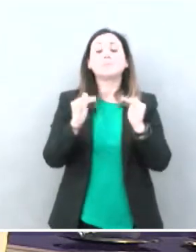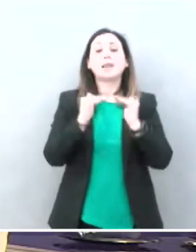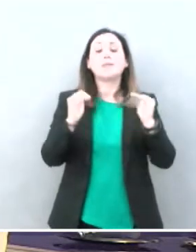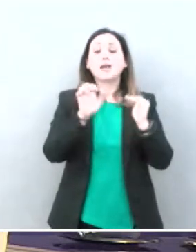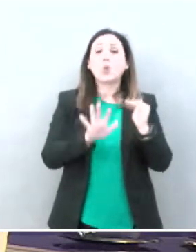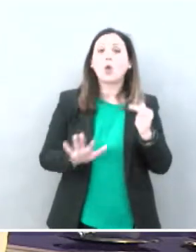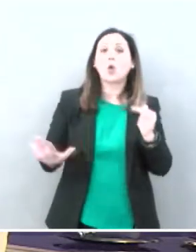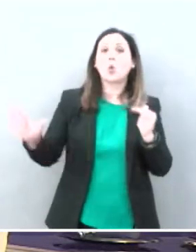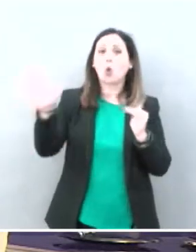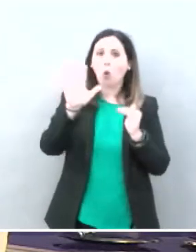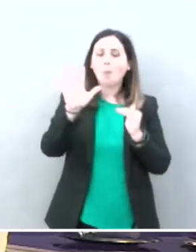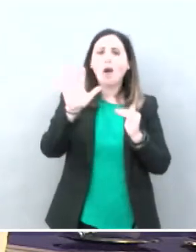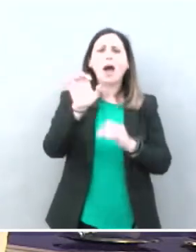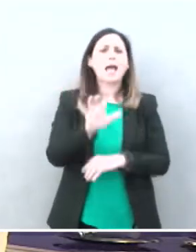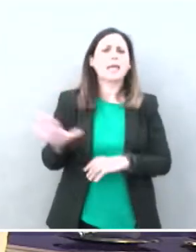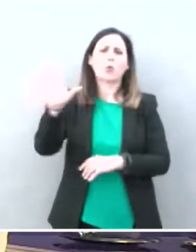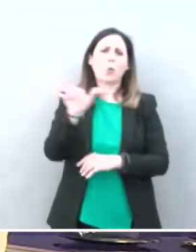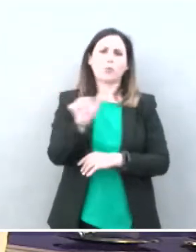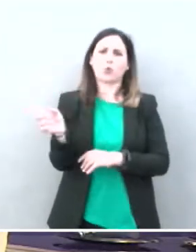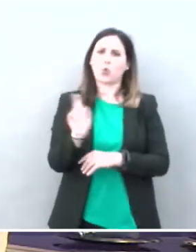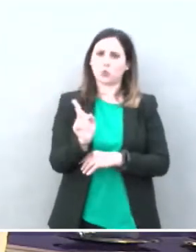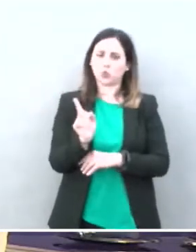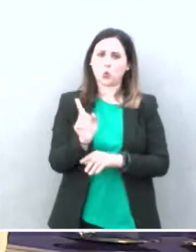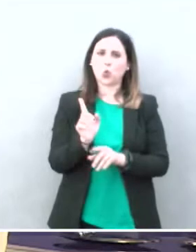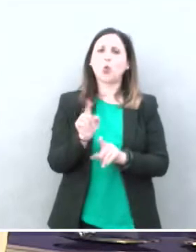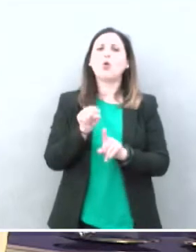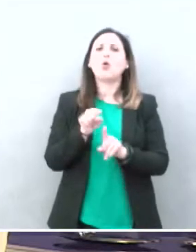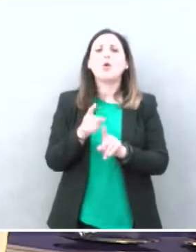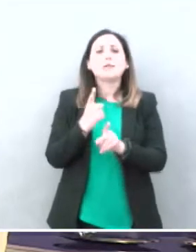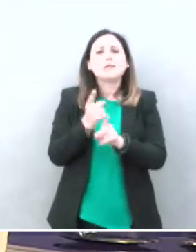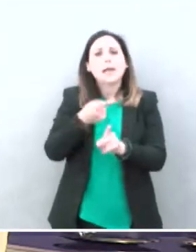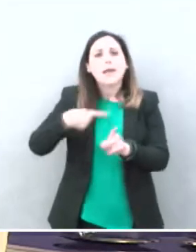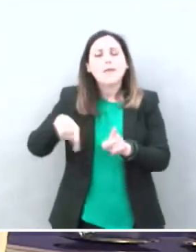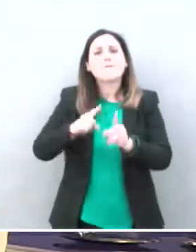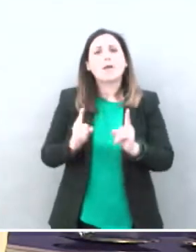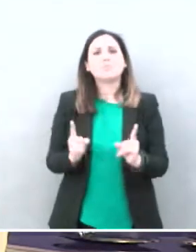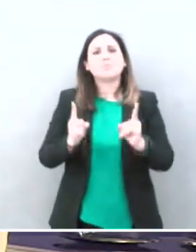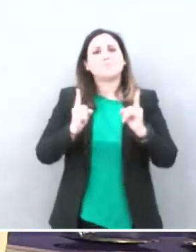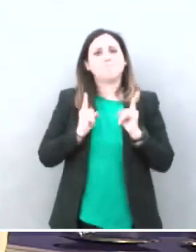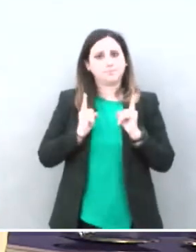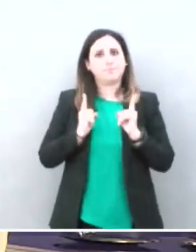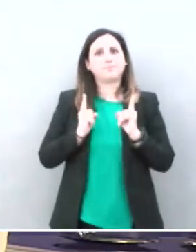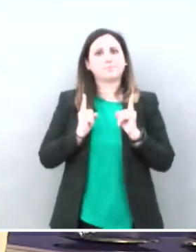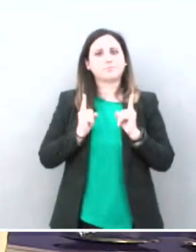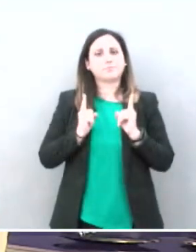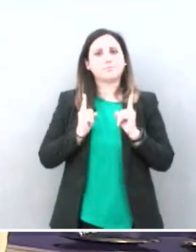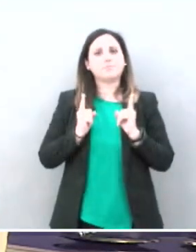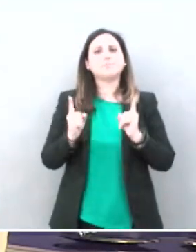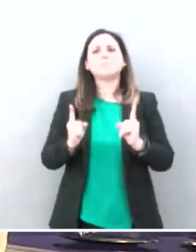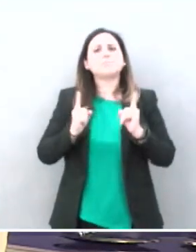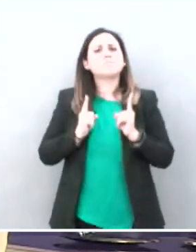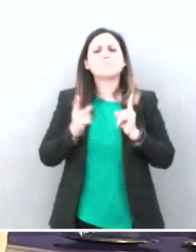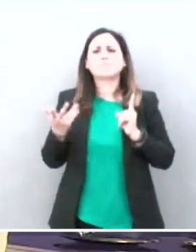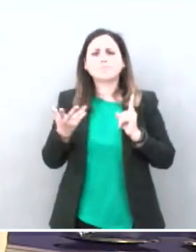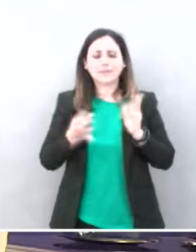e a livello anche non solo europeo, di difenderci rispetto a quelle che sono delle regole che